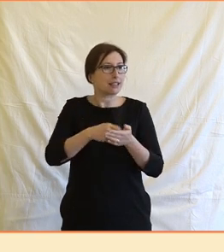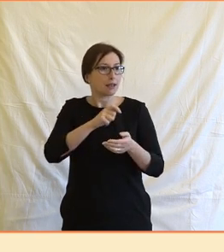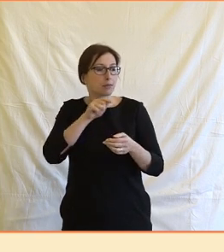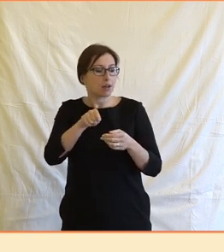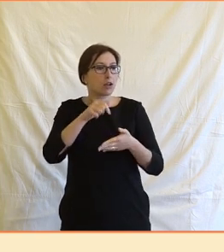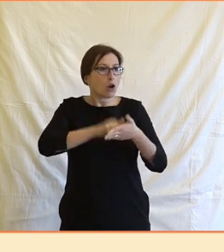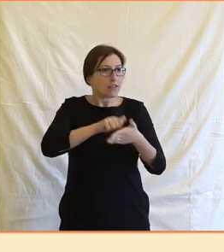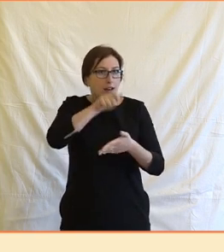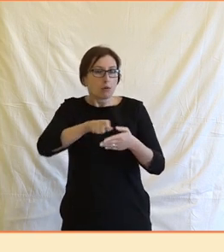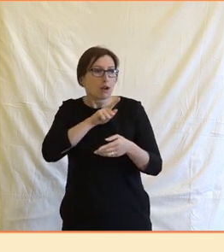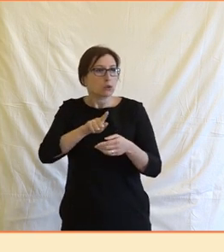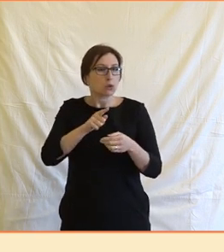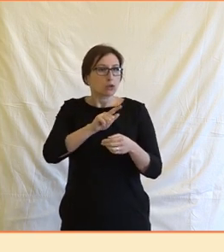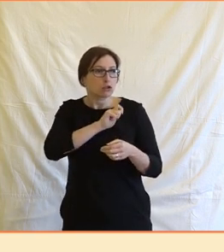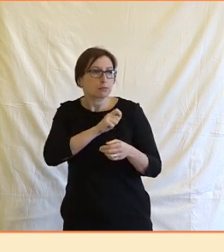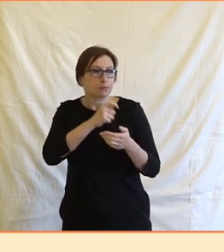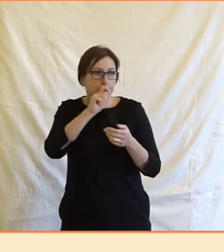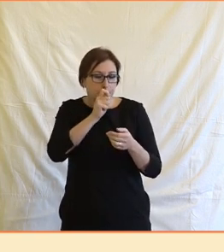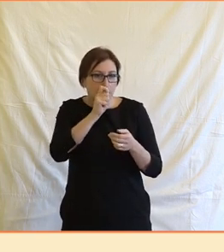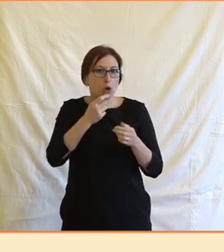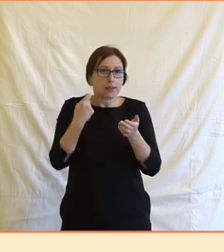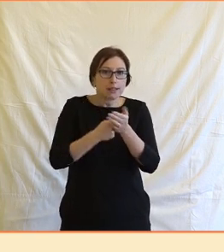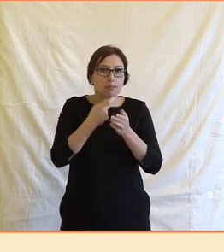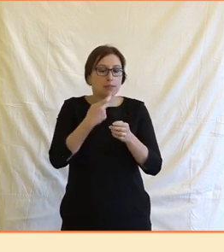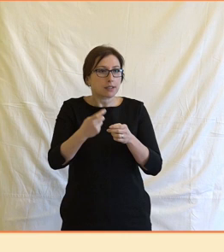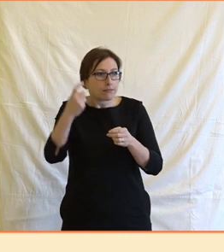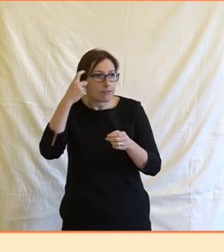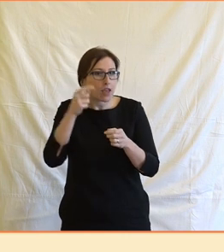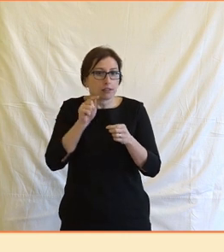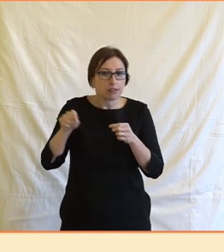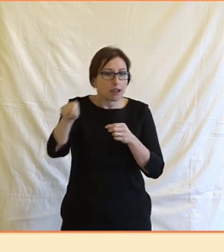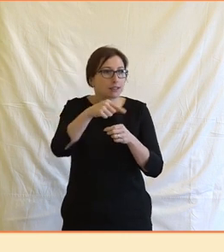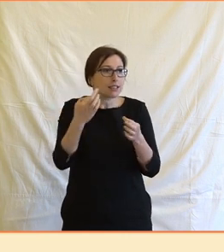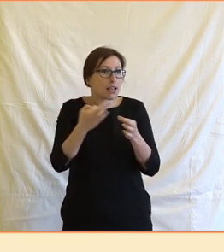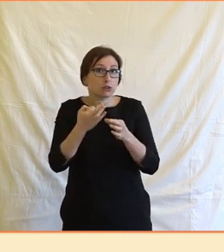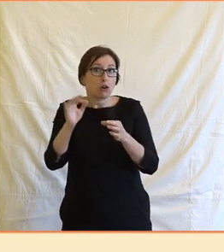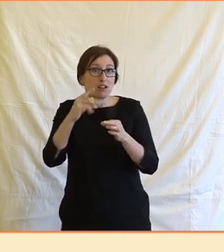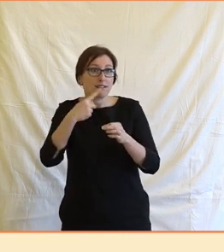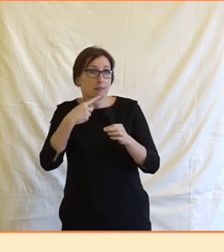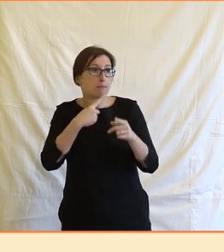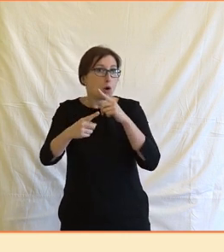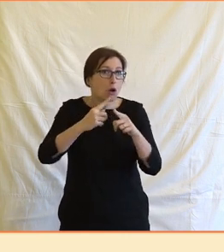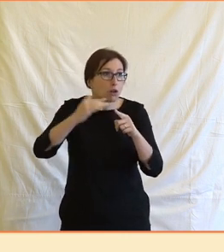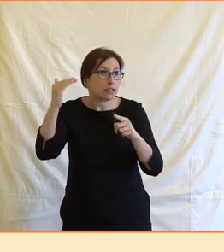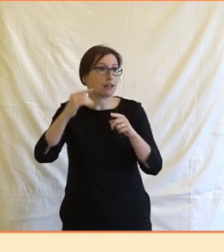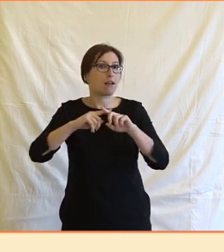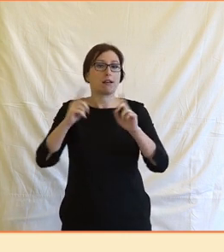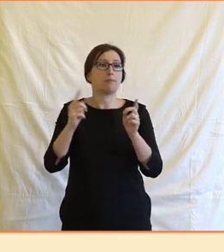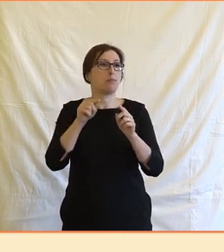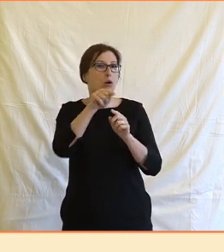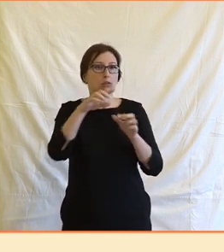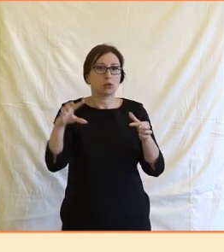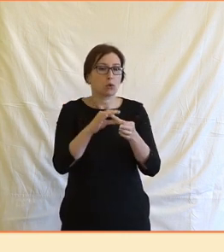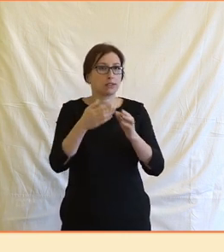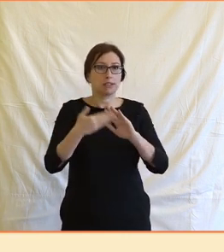a trendů a směrů v žurnalistickém poli, které nemusí být pochuti ať už moci politické